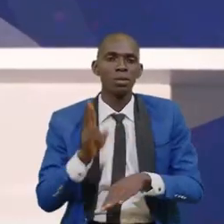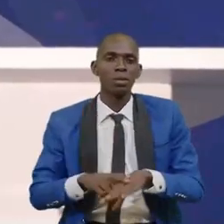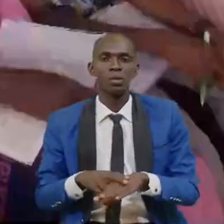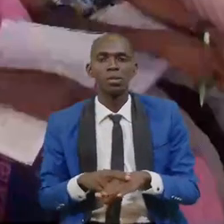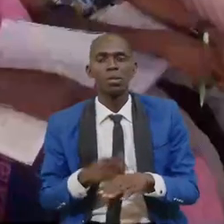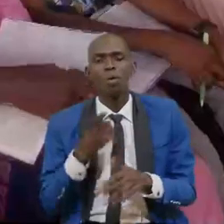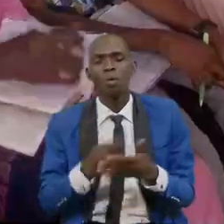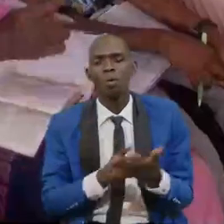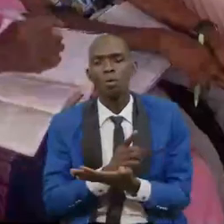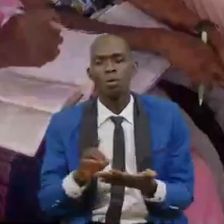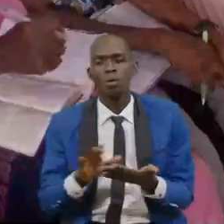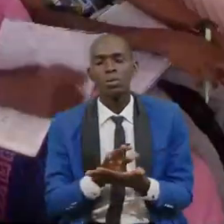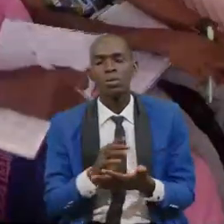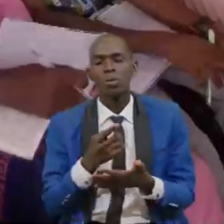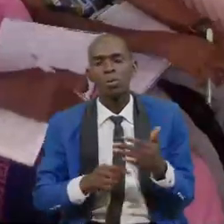Quelle nature as-tu?